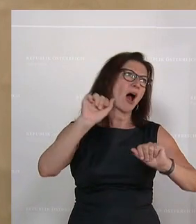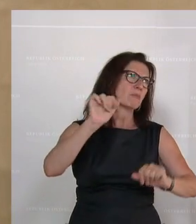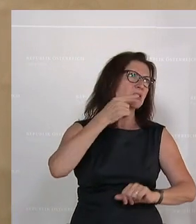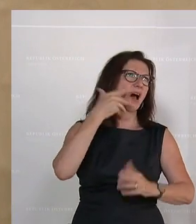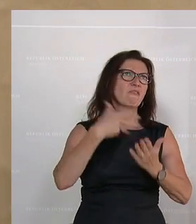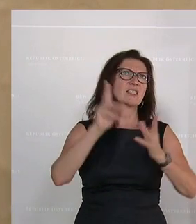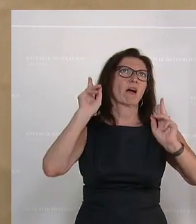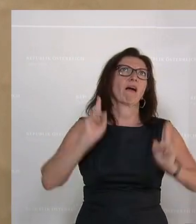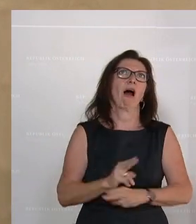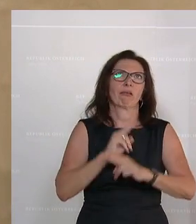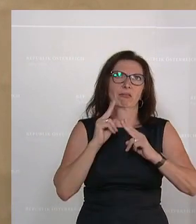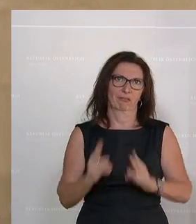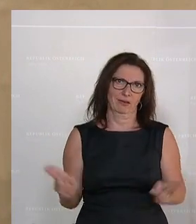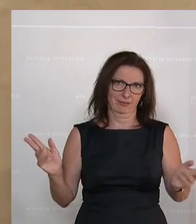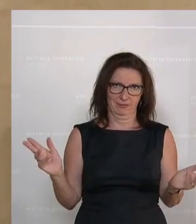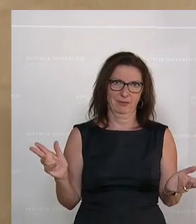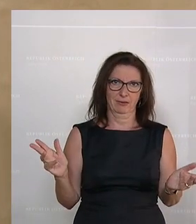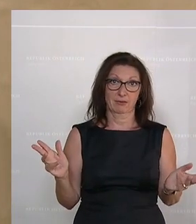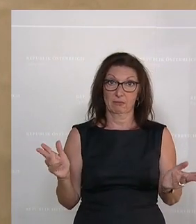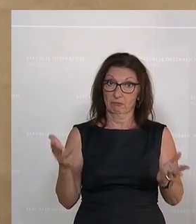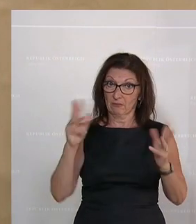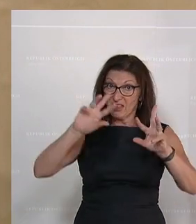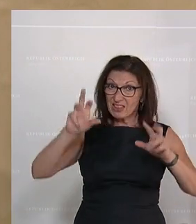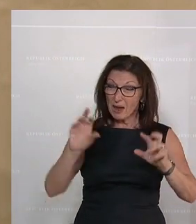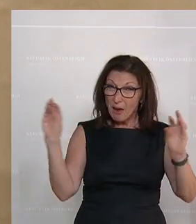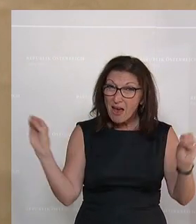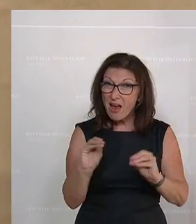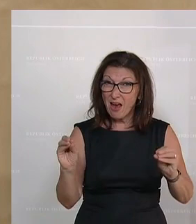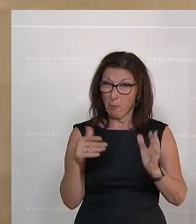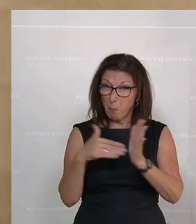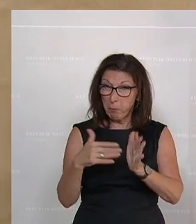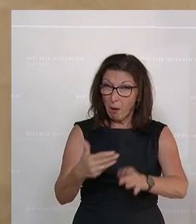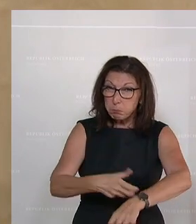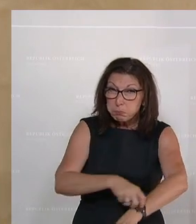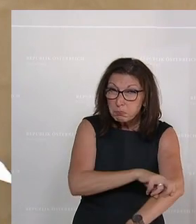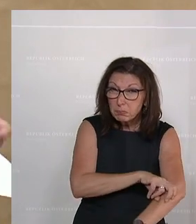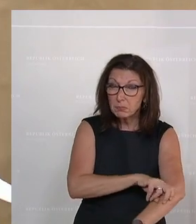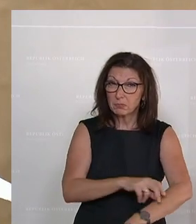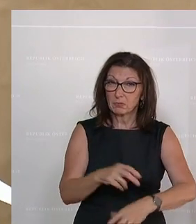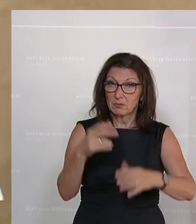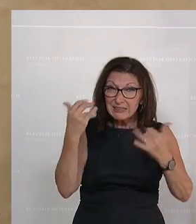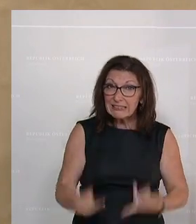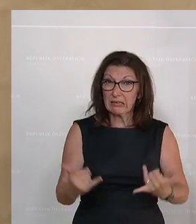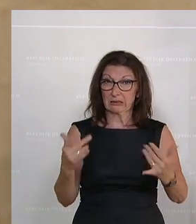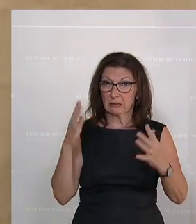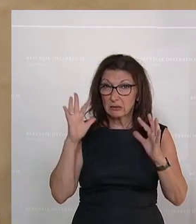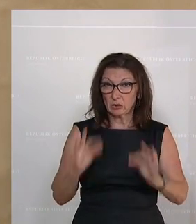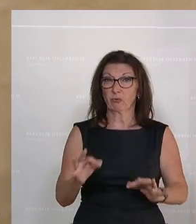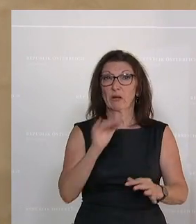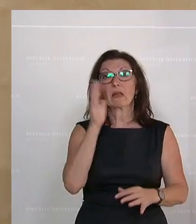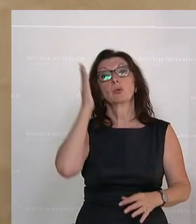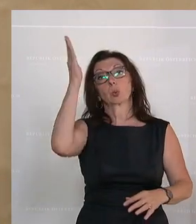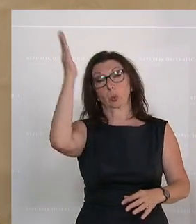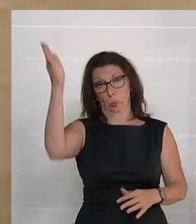herren das sind die themen die wirklich angegangen werden müssen die jetzt zu geschehen haben und nicht irgendwann